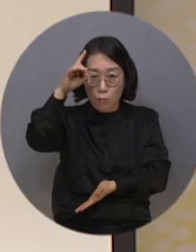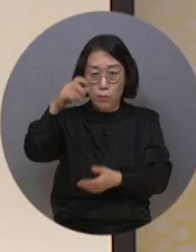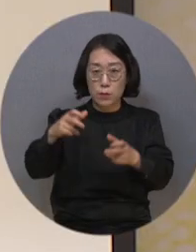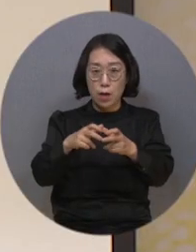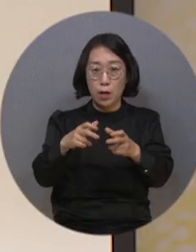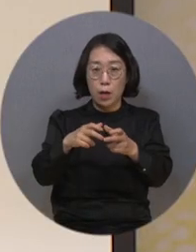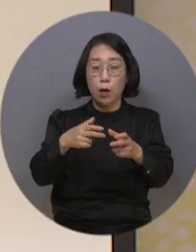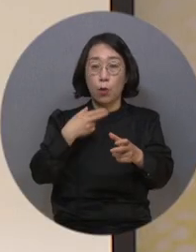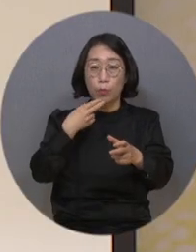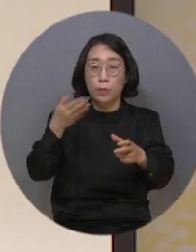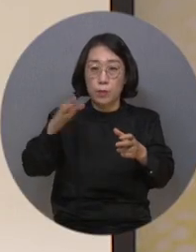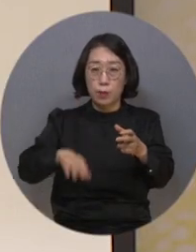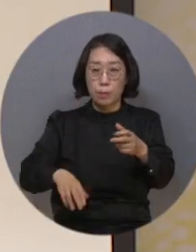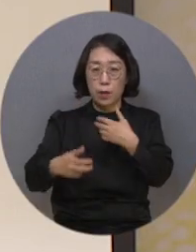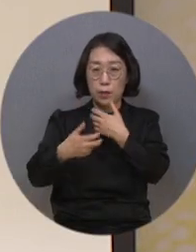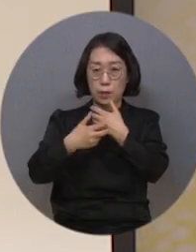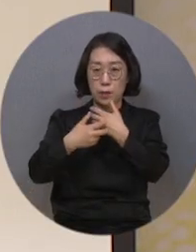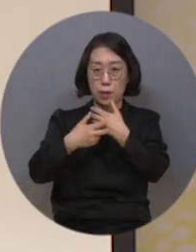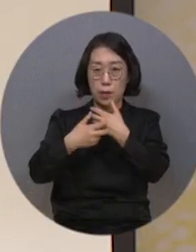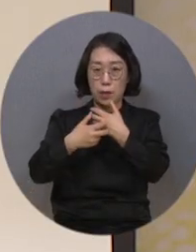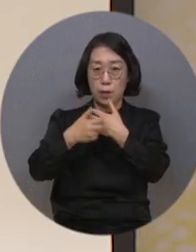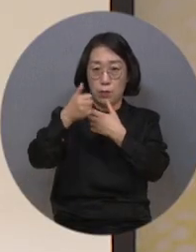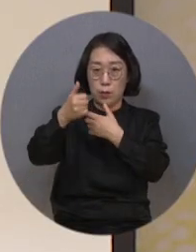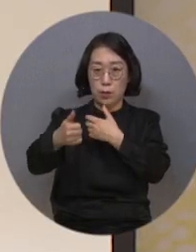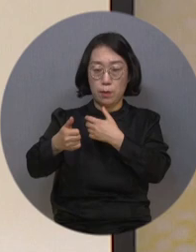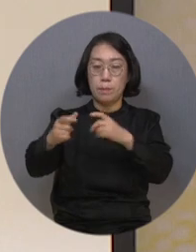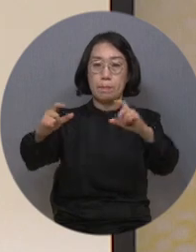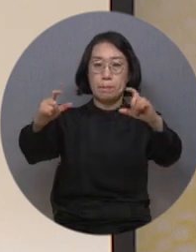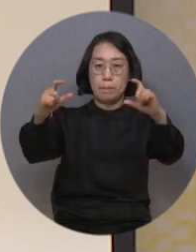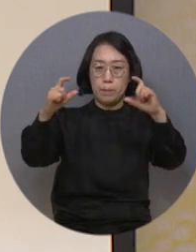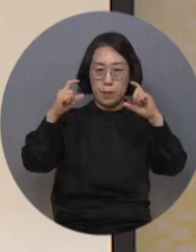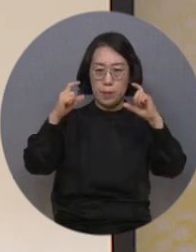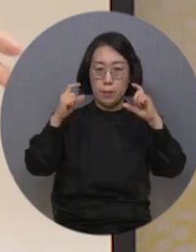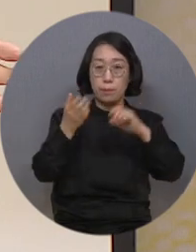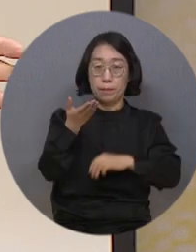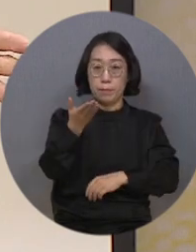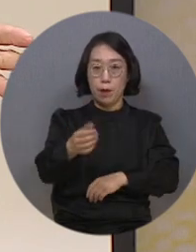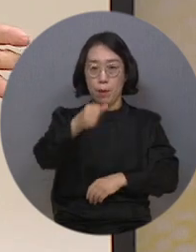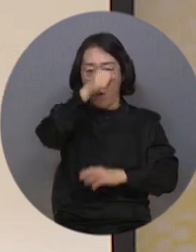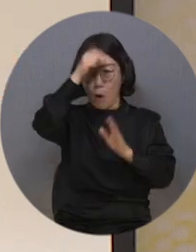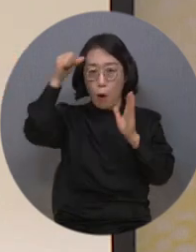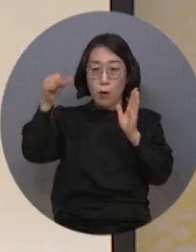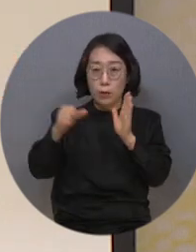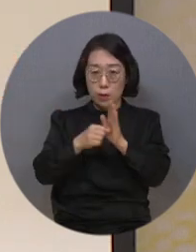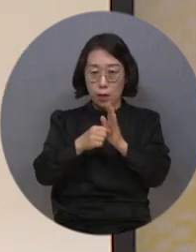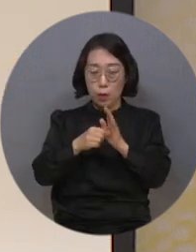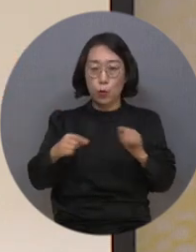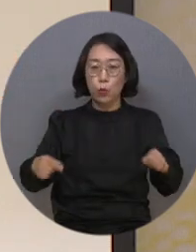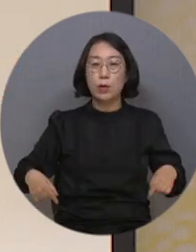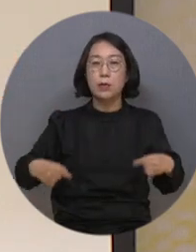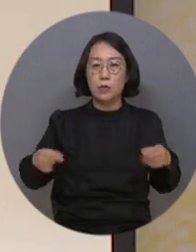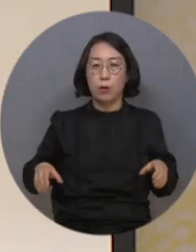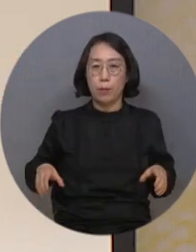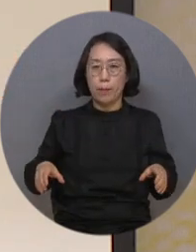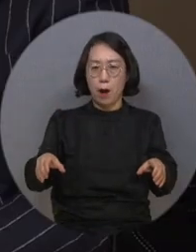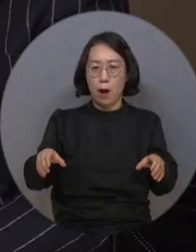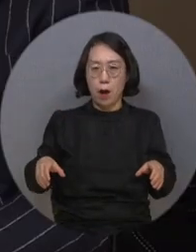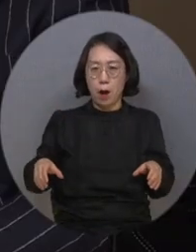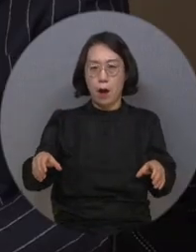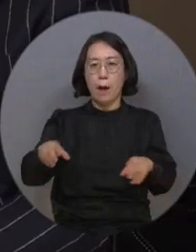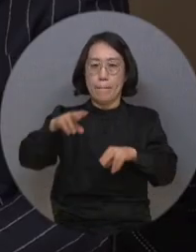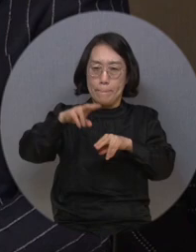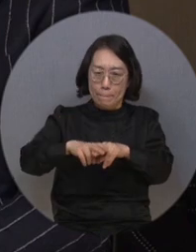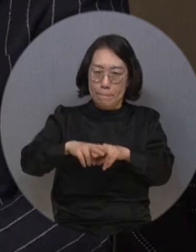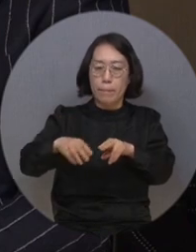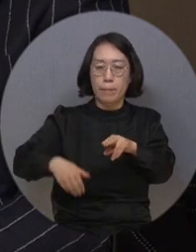제가 의사 선생님의 진단이 떨어졌어요. 황영택 씨는 평생 휠체어를 타야 된다는 거예요.